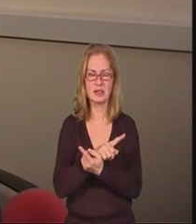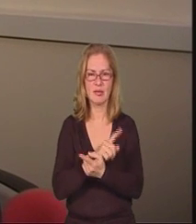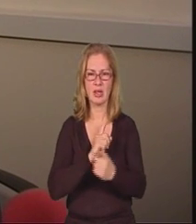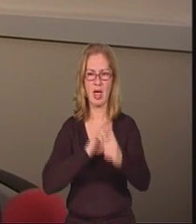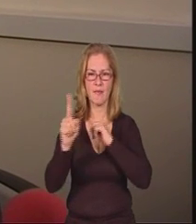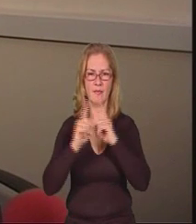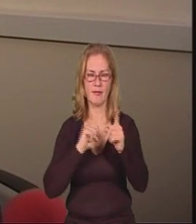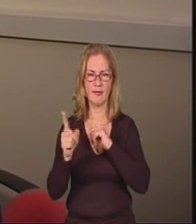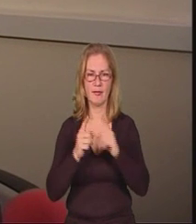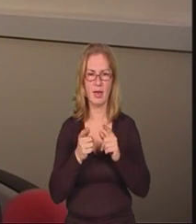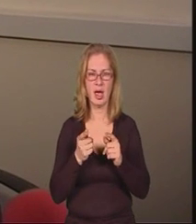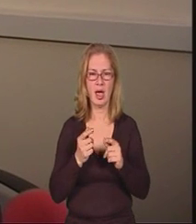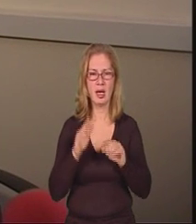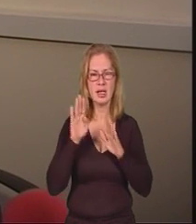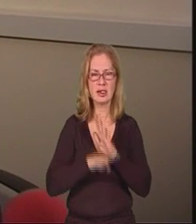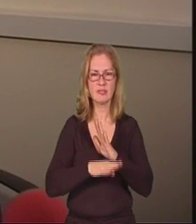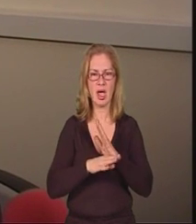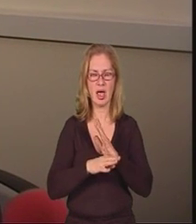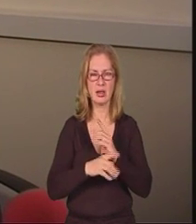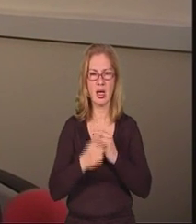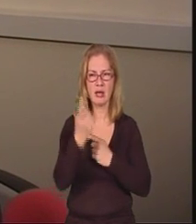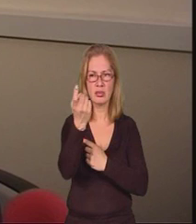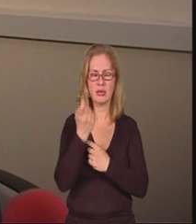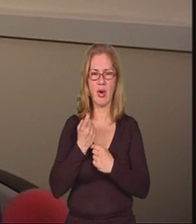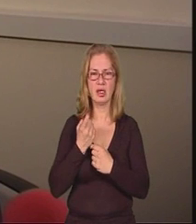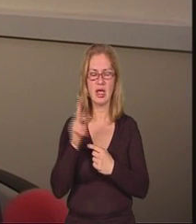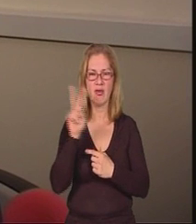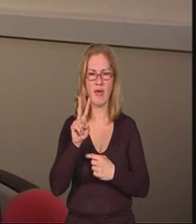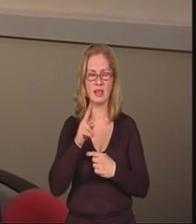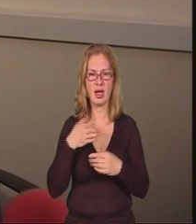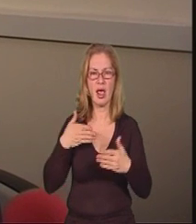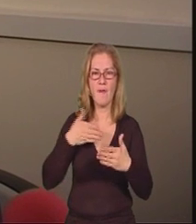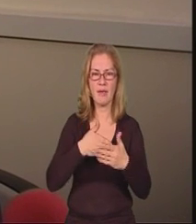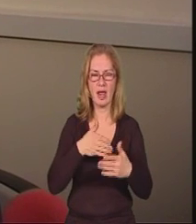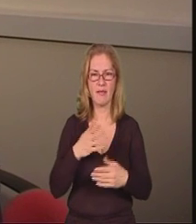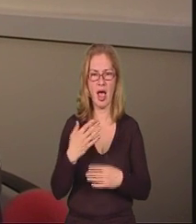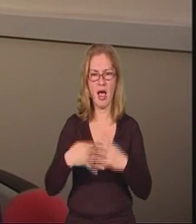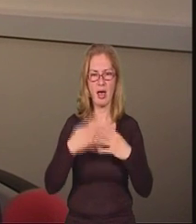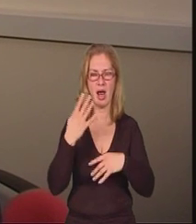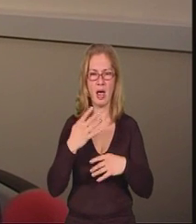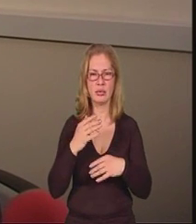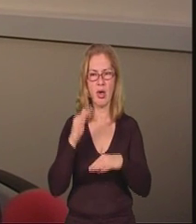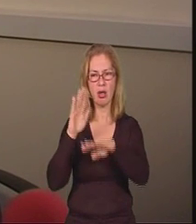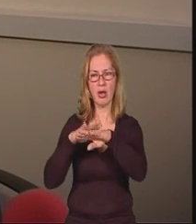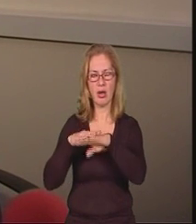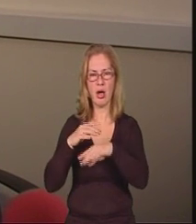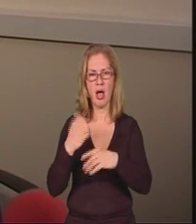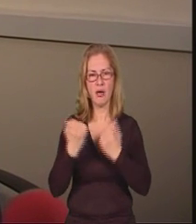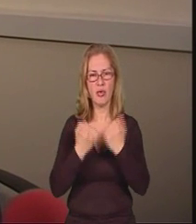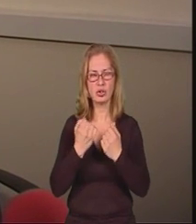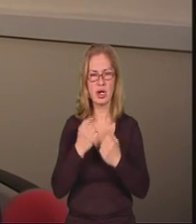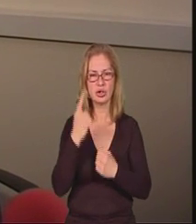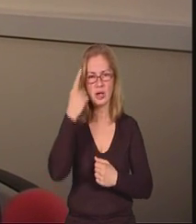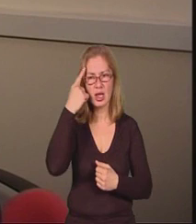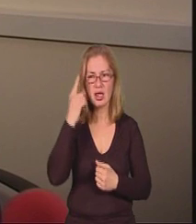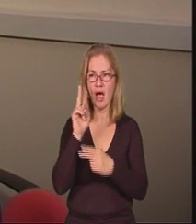u svim pravcima, ali sa smanjenim protokom u smeru iz Veternika ka gradu. Stoga evo i apel vozačima da